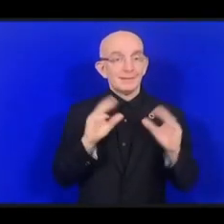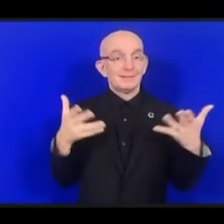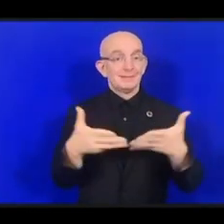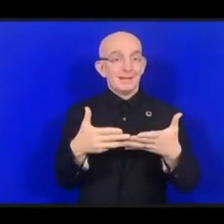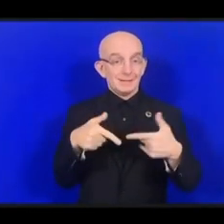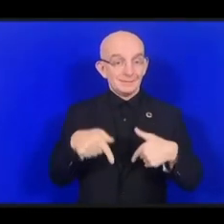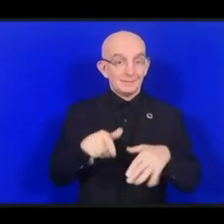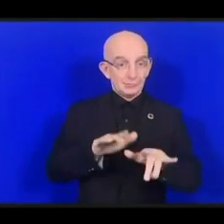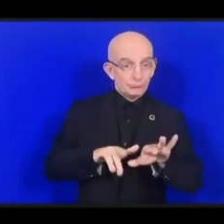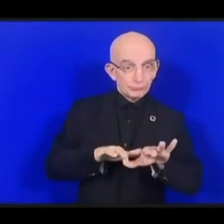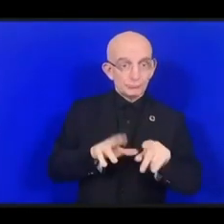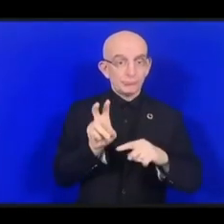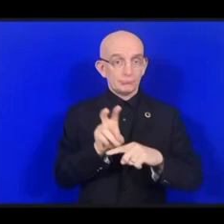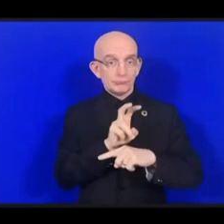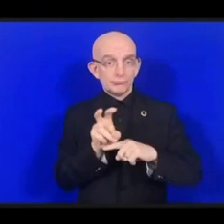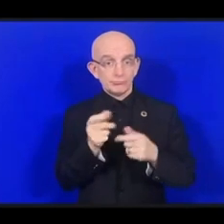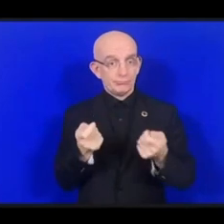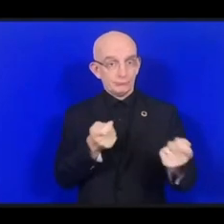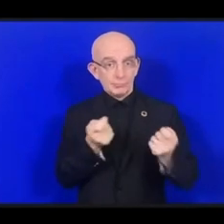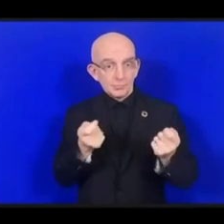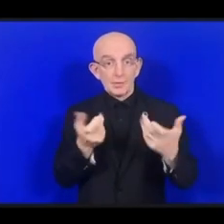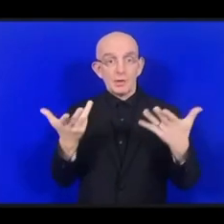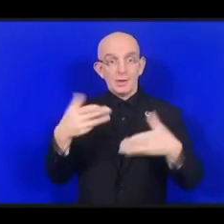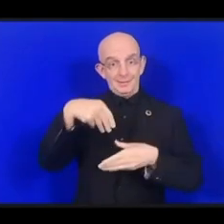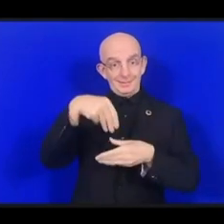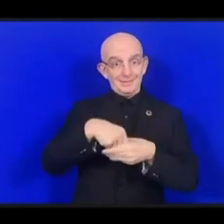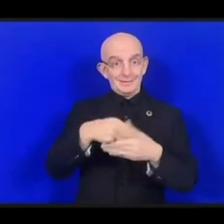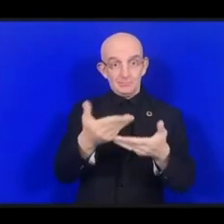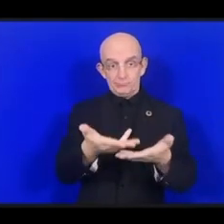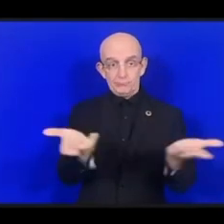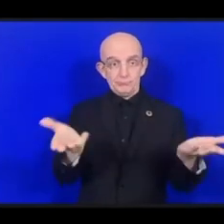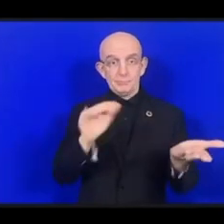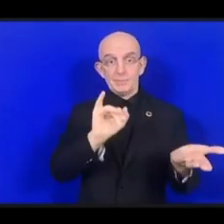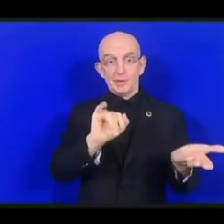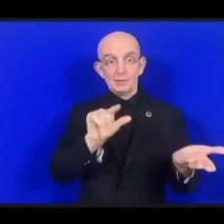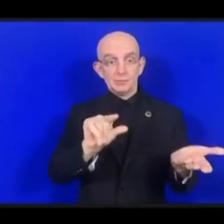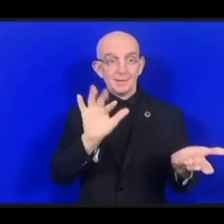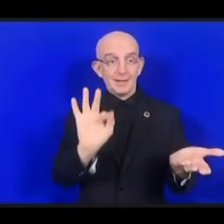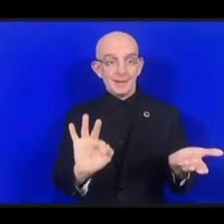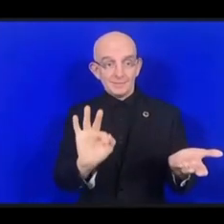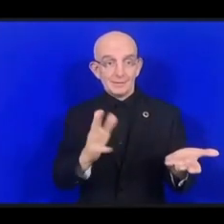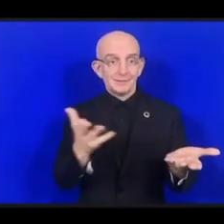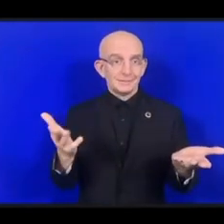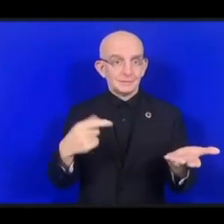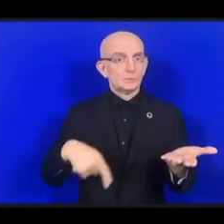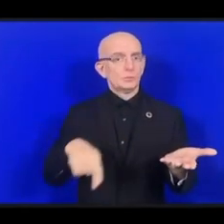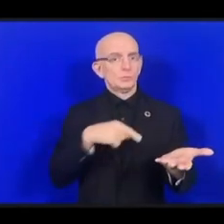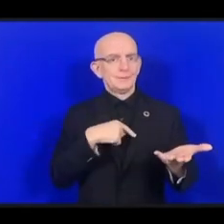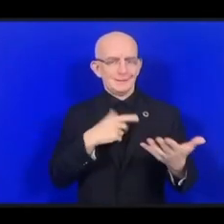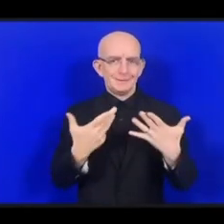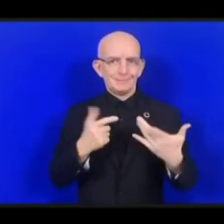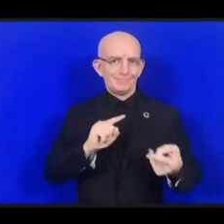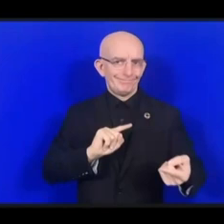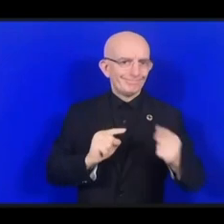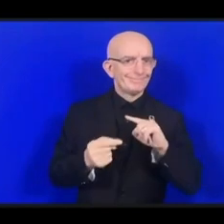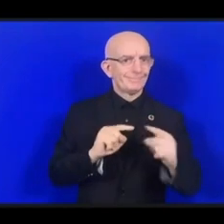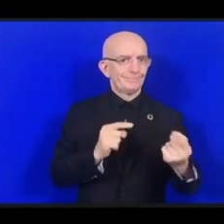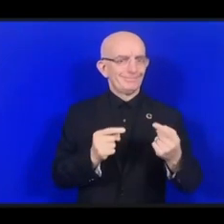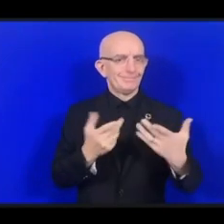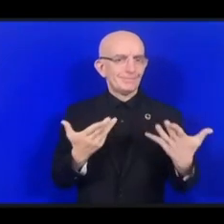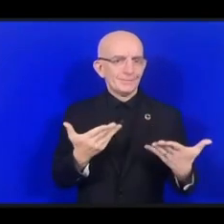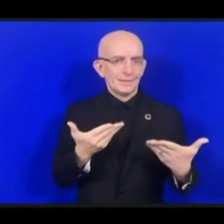العديد من المناقشات حيث انه تم الاعتراف باهميه